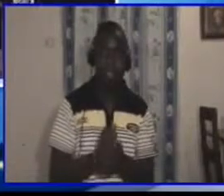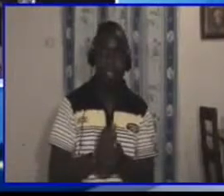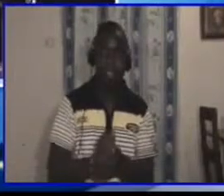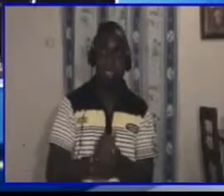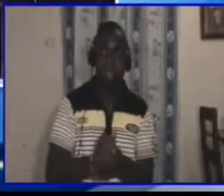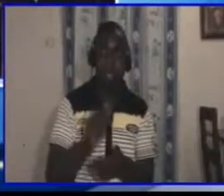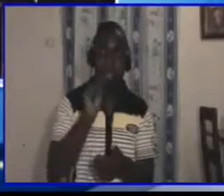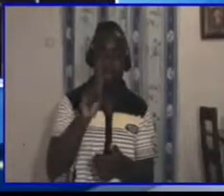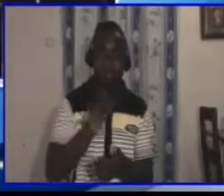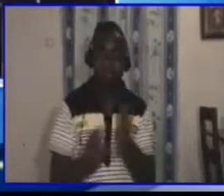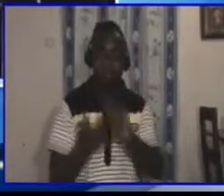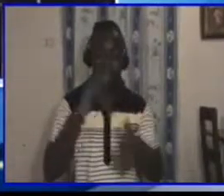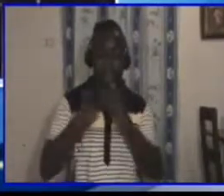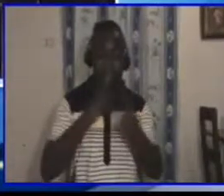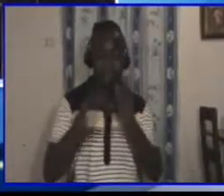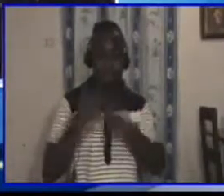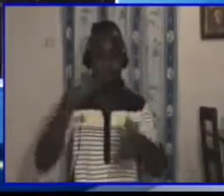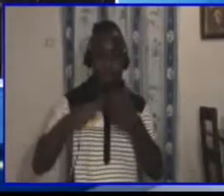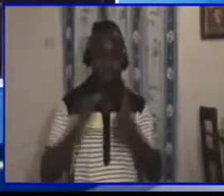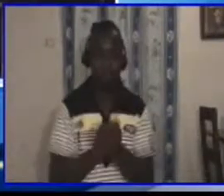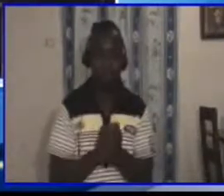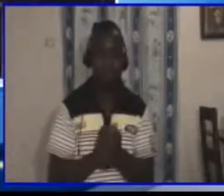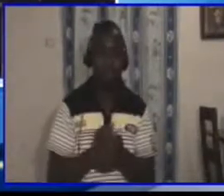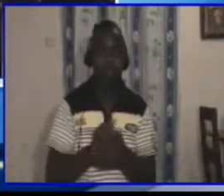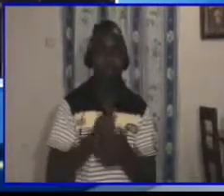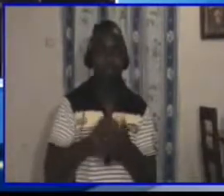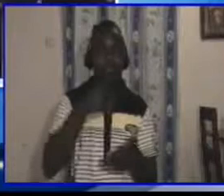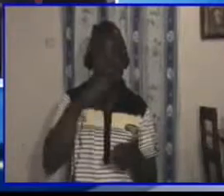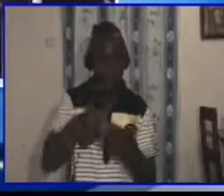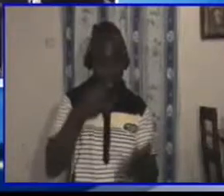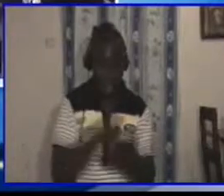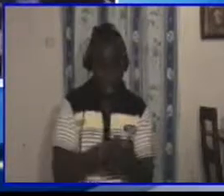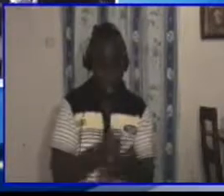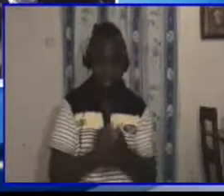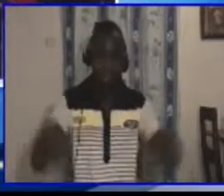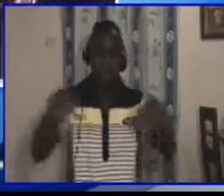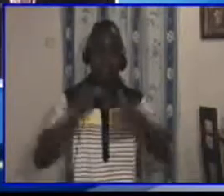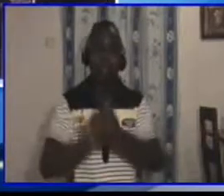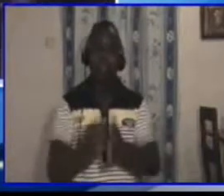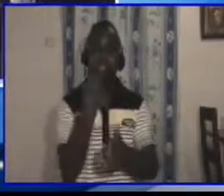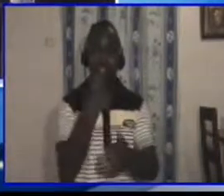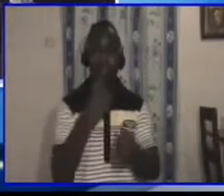abbiamo la conferma tramite gesù cristo stesso